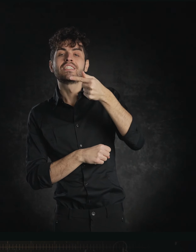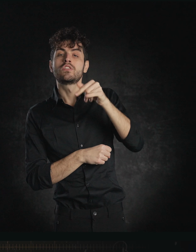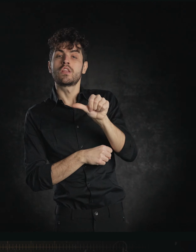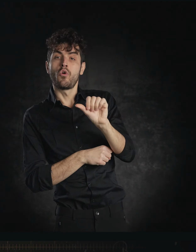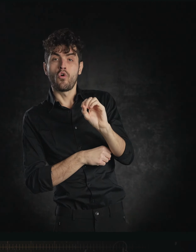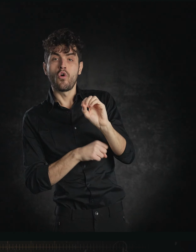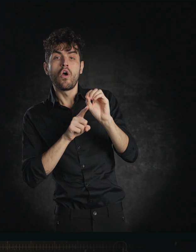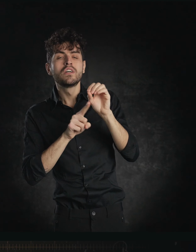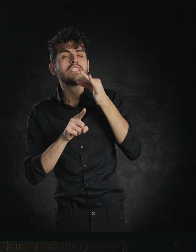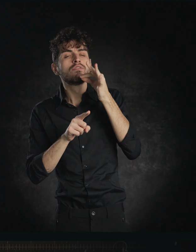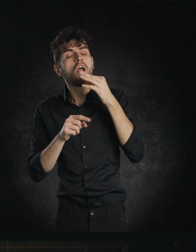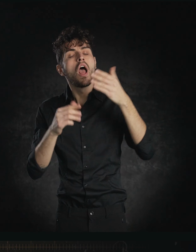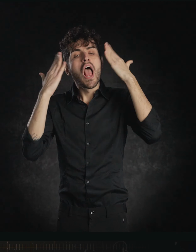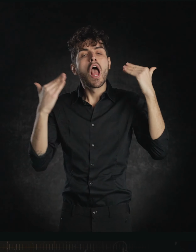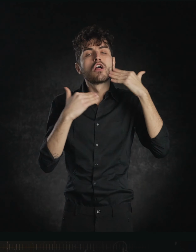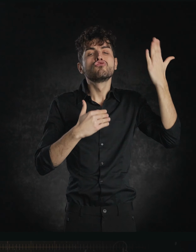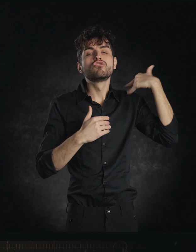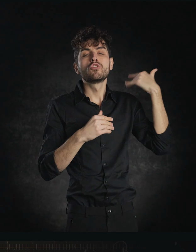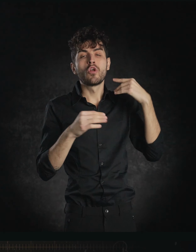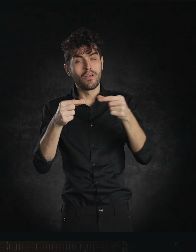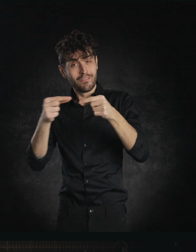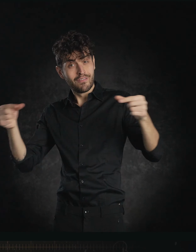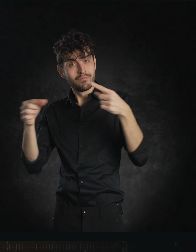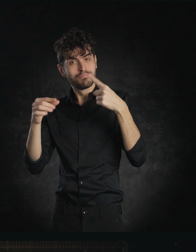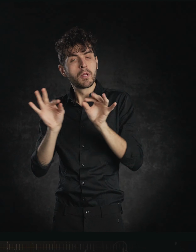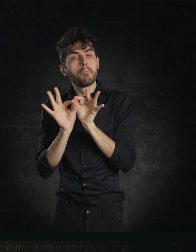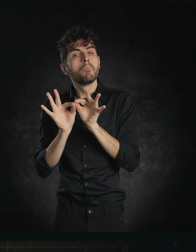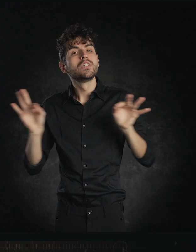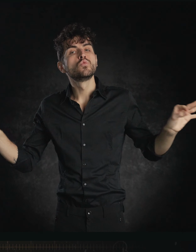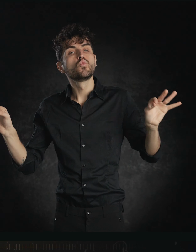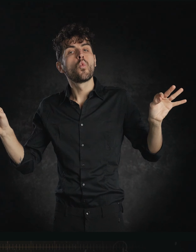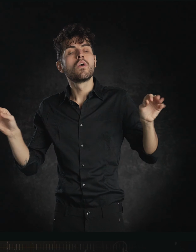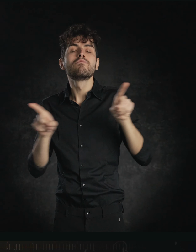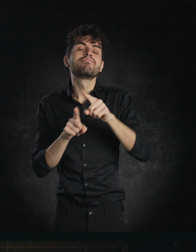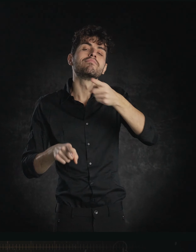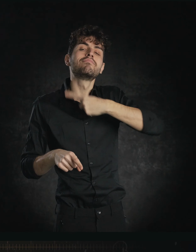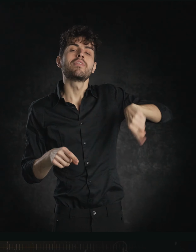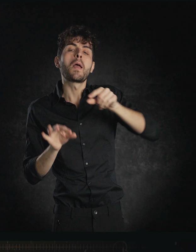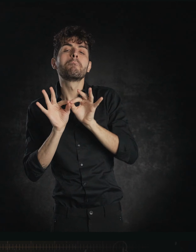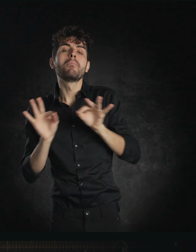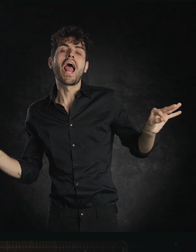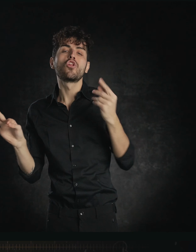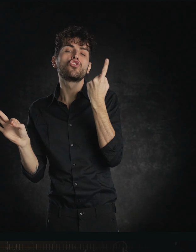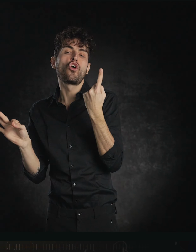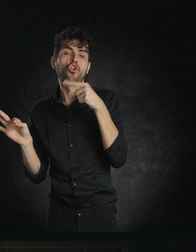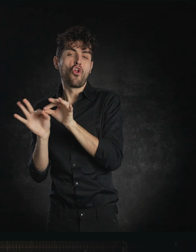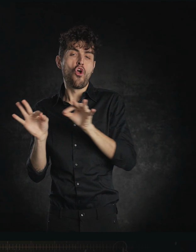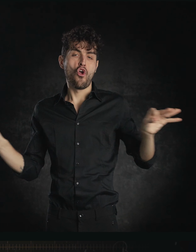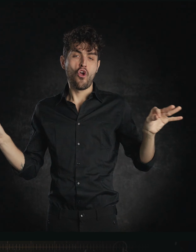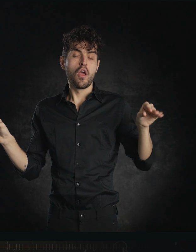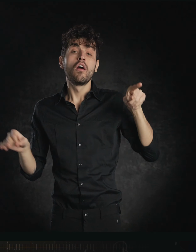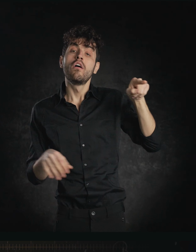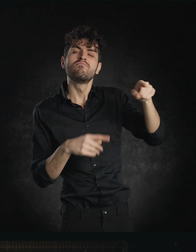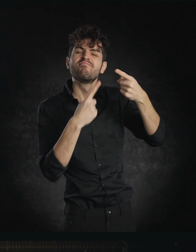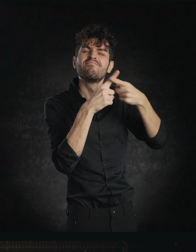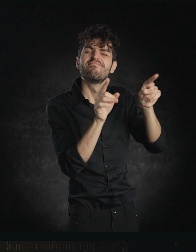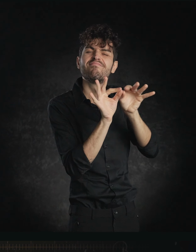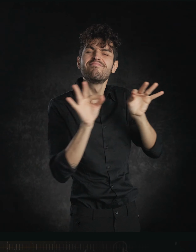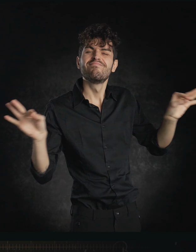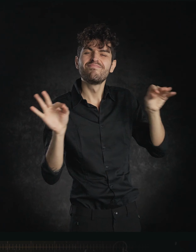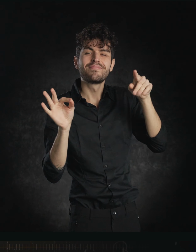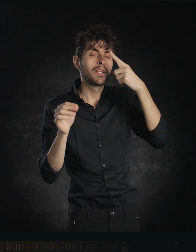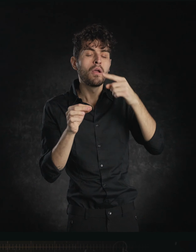cubito. Sapete che gli egizi usavano il cubito per misurare, quindi non il metro